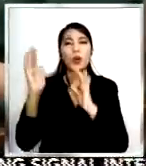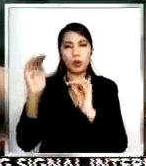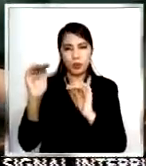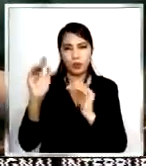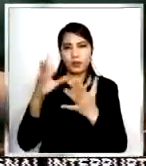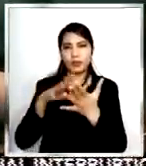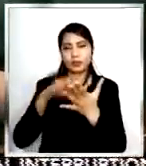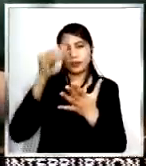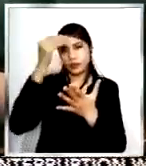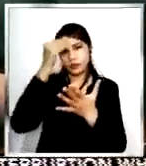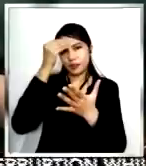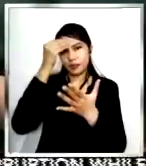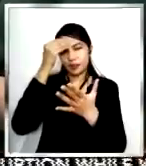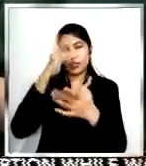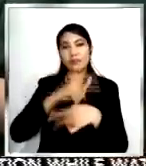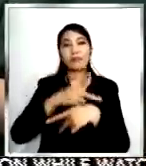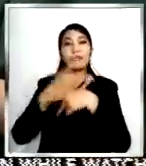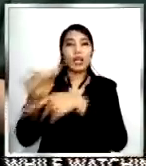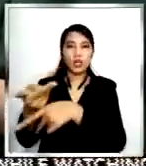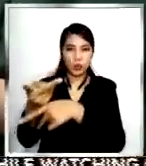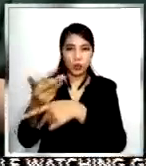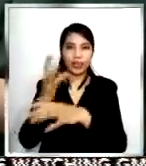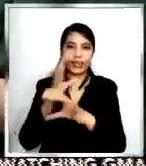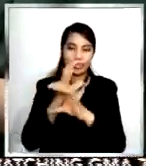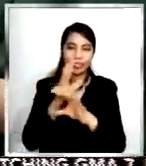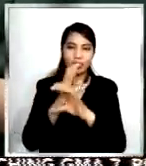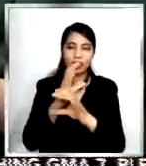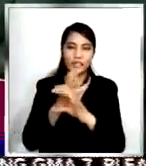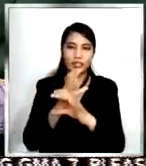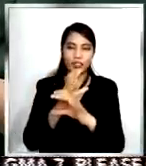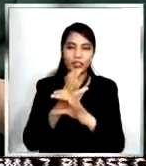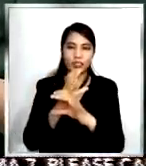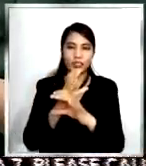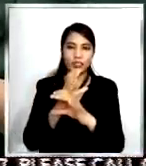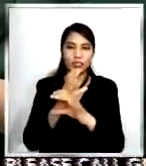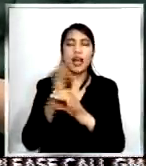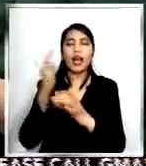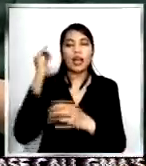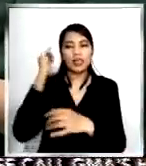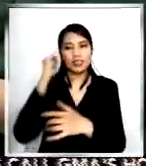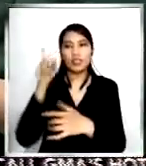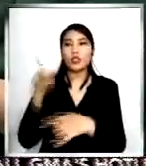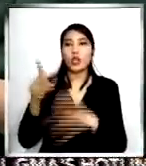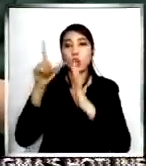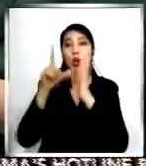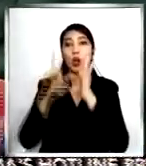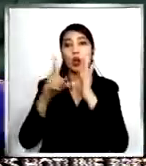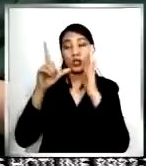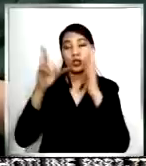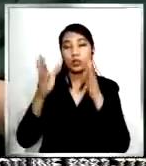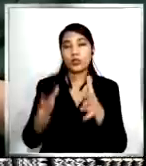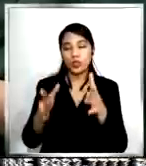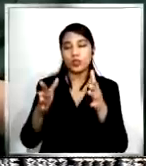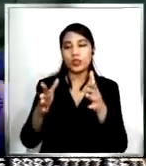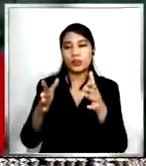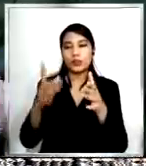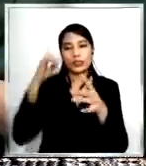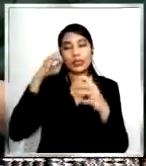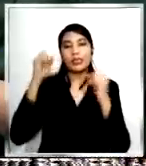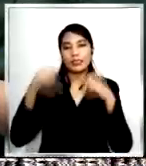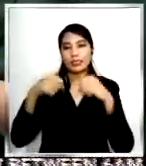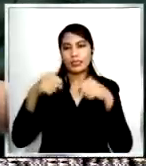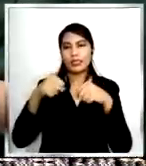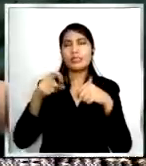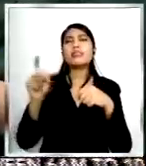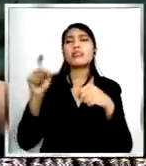sasakyan. Dahil I think your lawyer will agree with me that there are some level of responsibility as